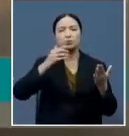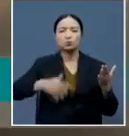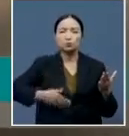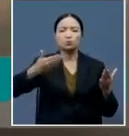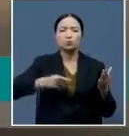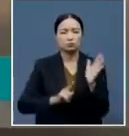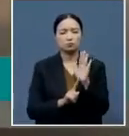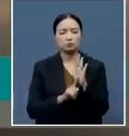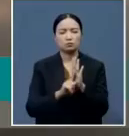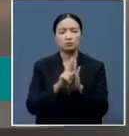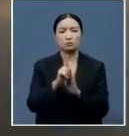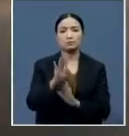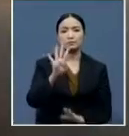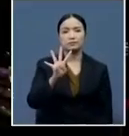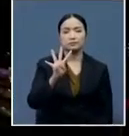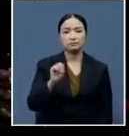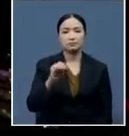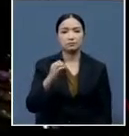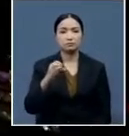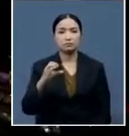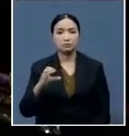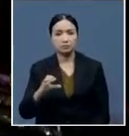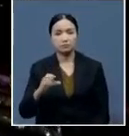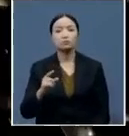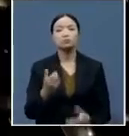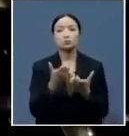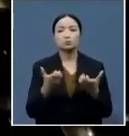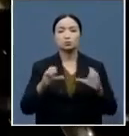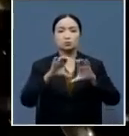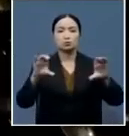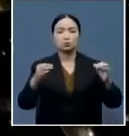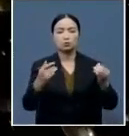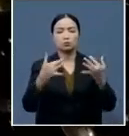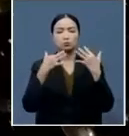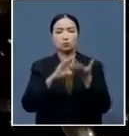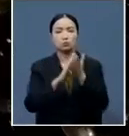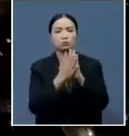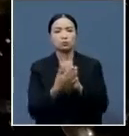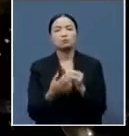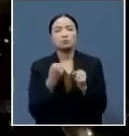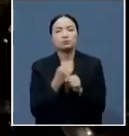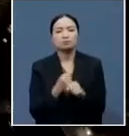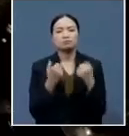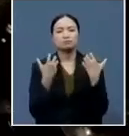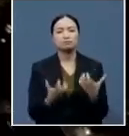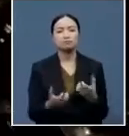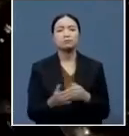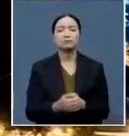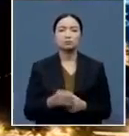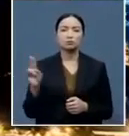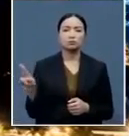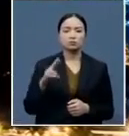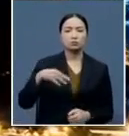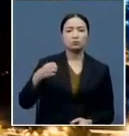บางพื้นที่อุณหภูมิสูงถึง 40องศเซซทำให้อุปกรณ์ไฟฟ้าที่ทำความเย็นต้องทำงานหนักมากขึ้นและใช้